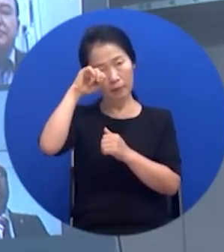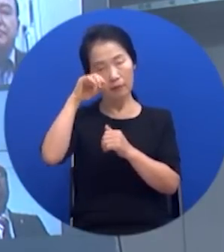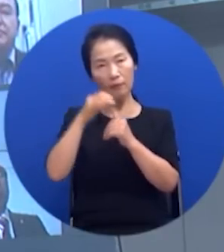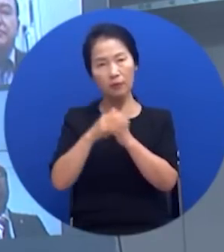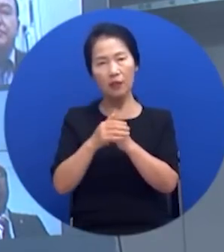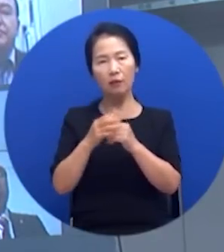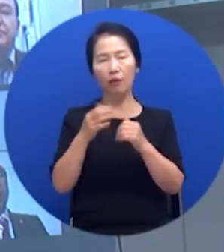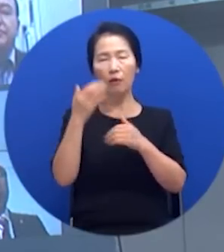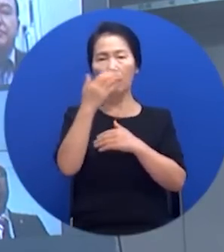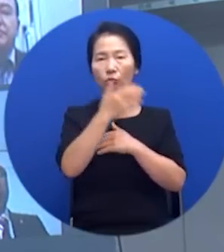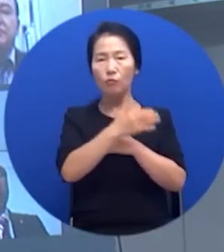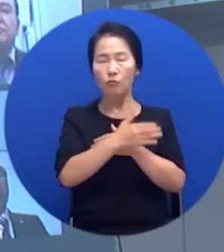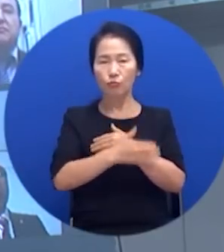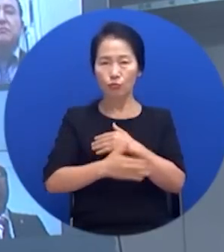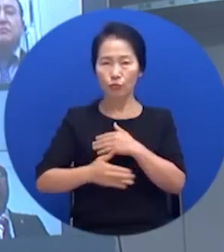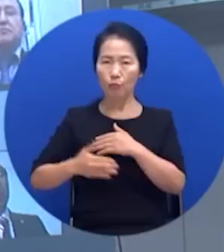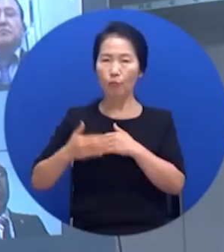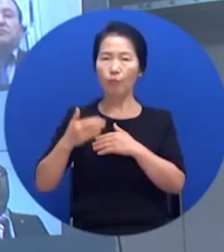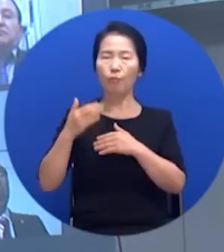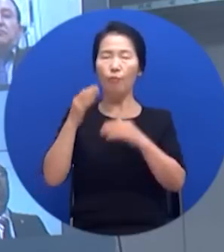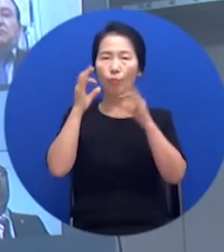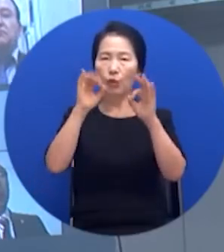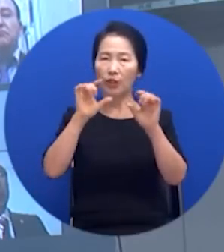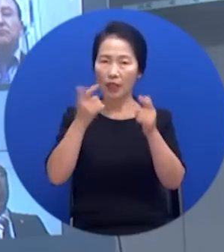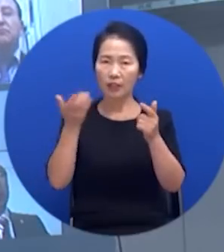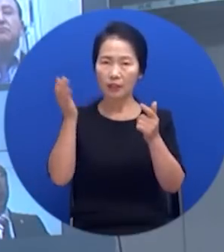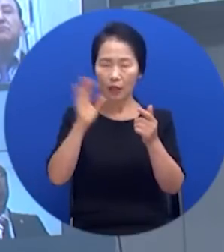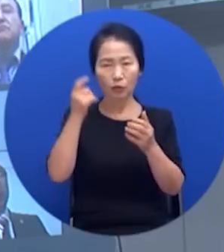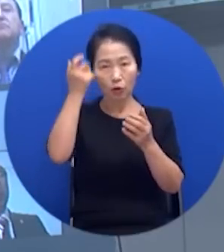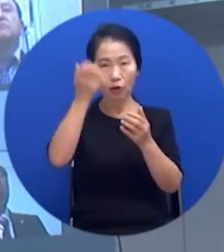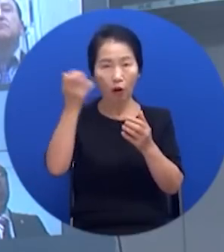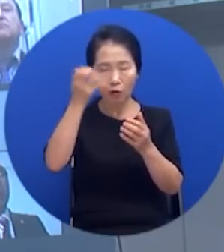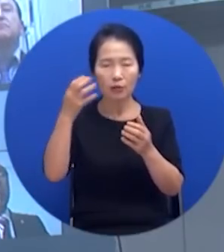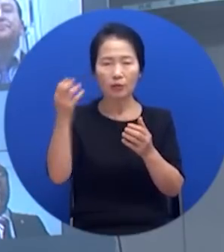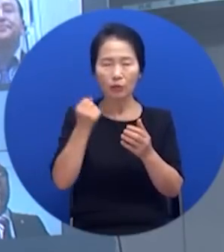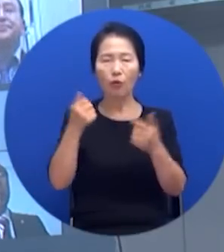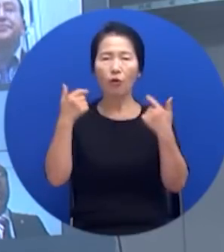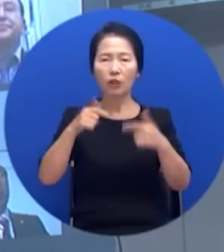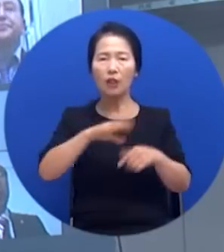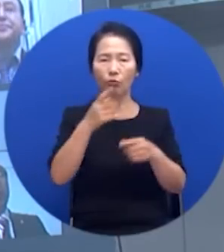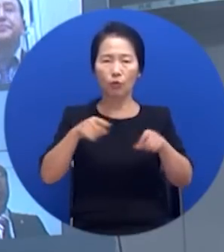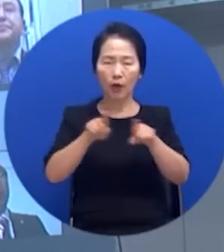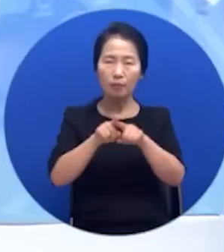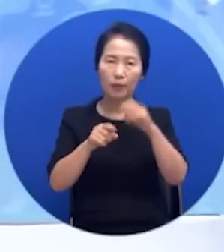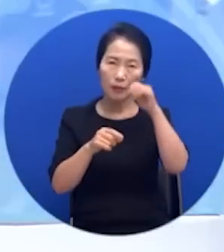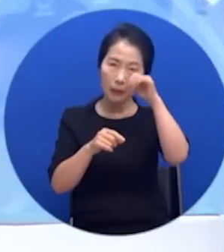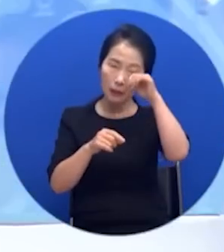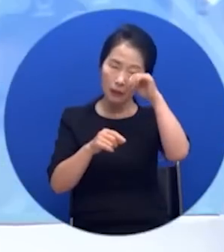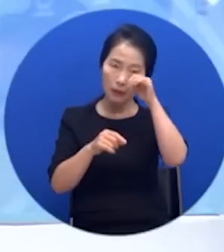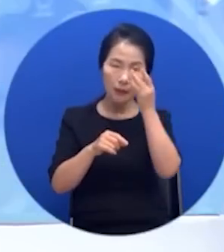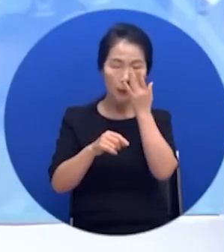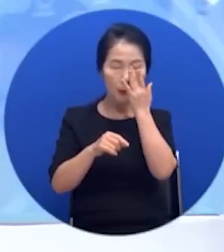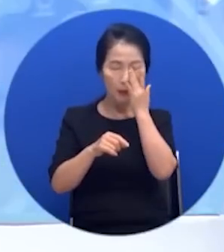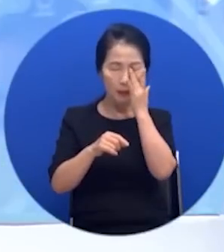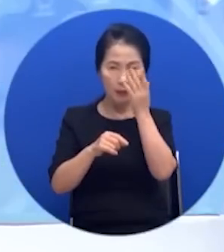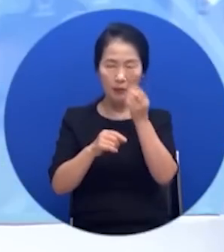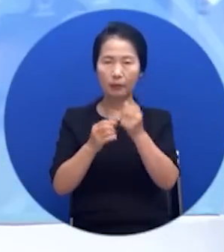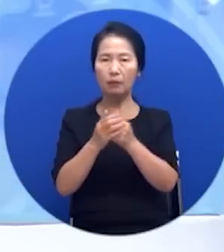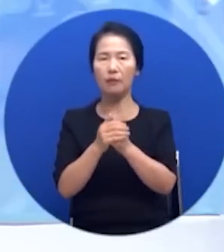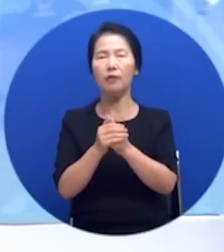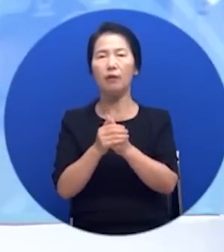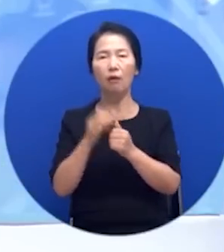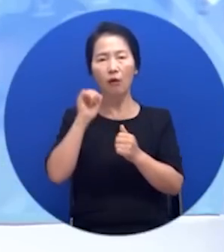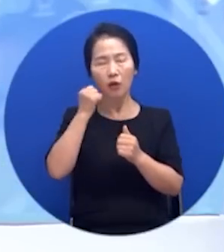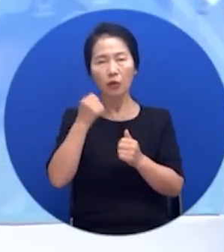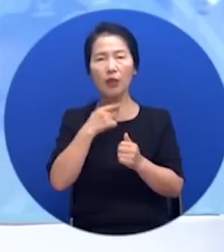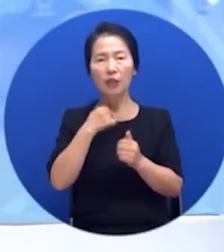보이지 않을지라도 영으로 우리 곁에 언제 어디서나 함께 하심으로 그토록 어려웠던 지난날의